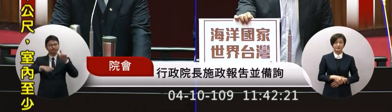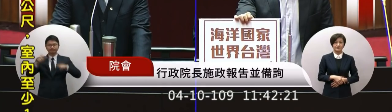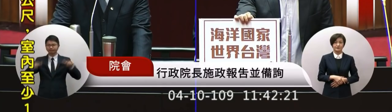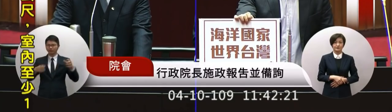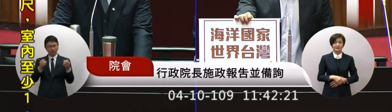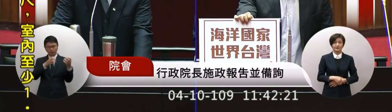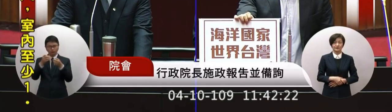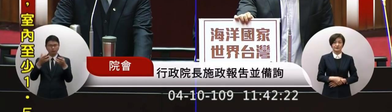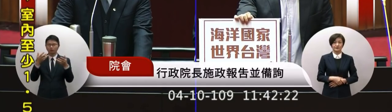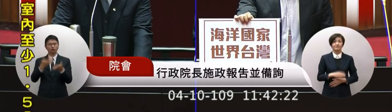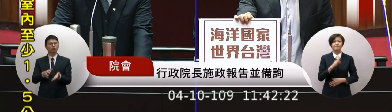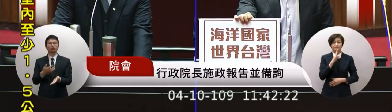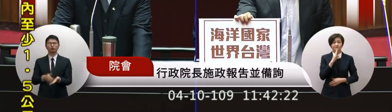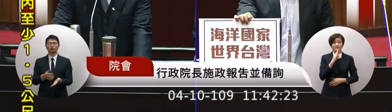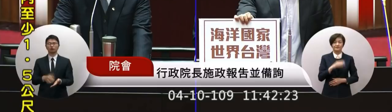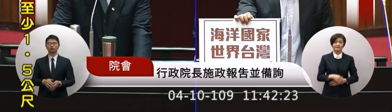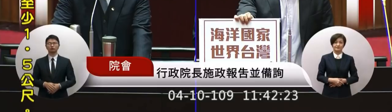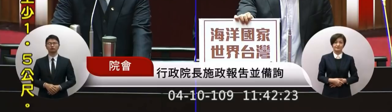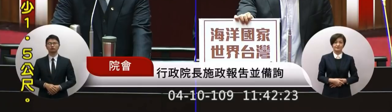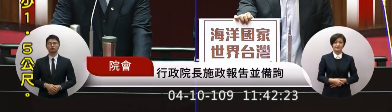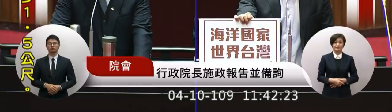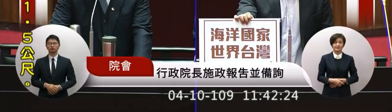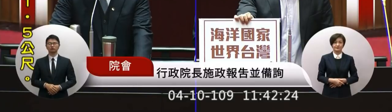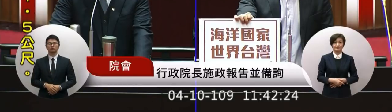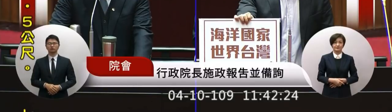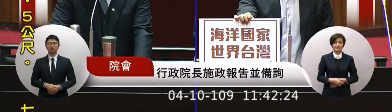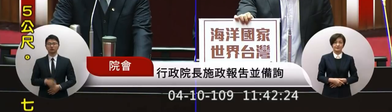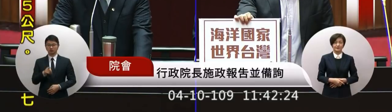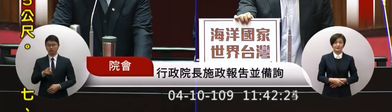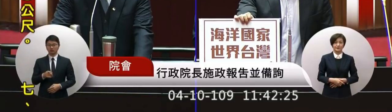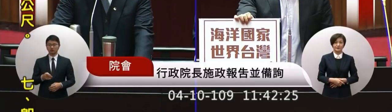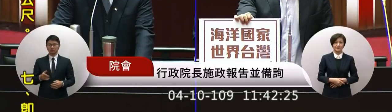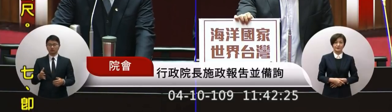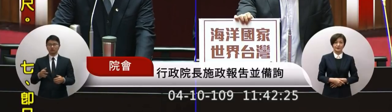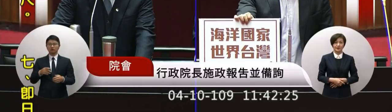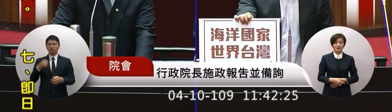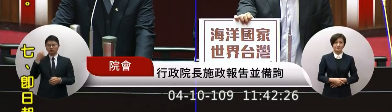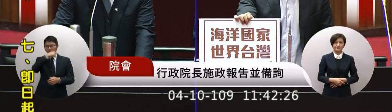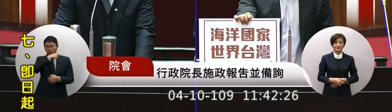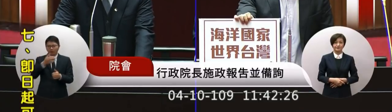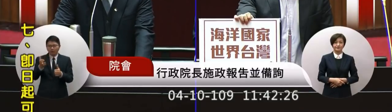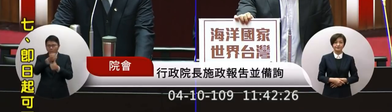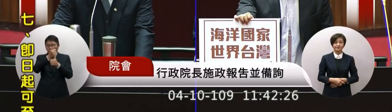济。啊，应该要安怎修多减压，要安